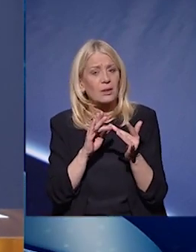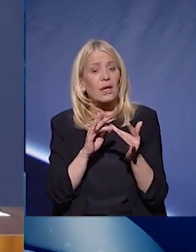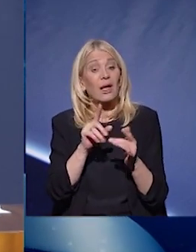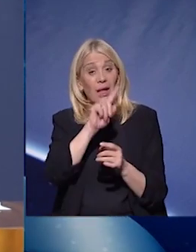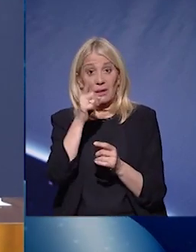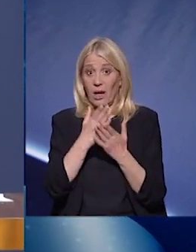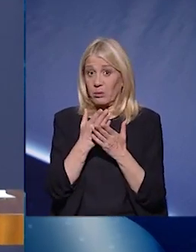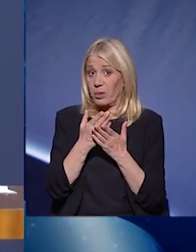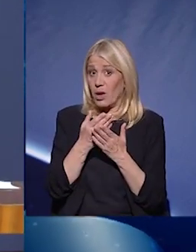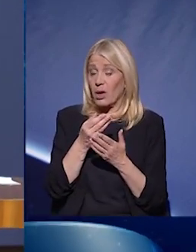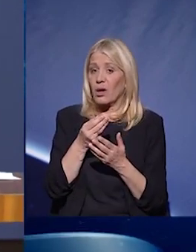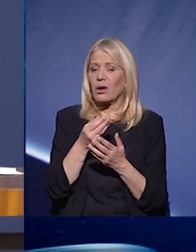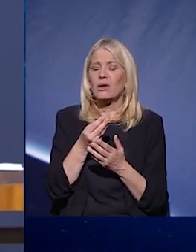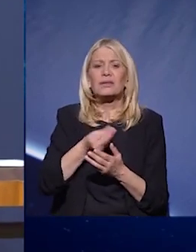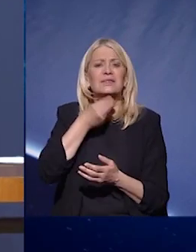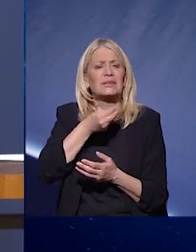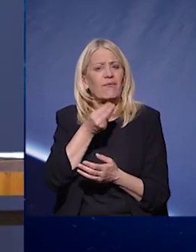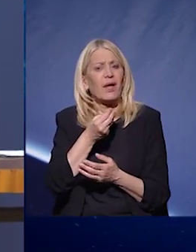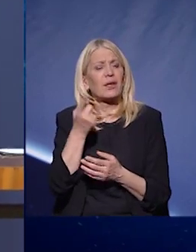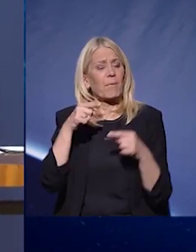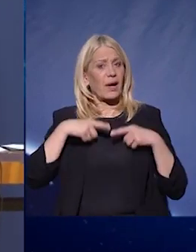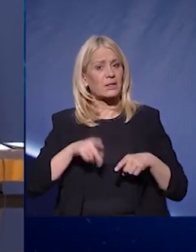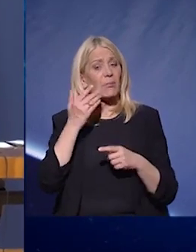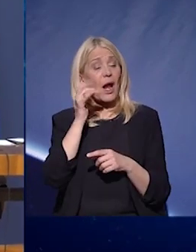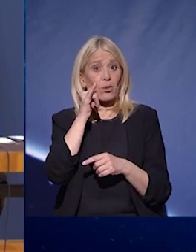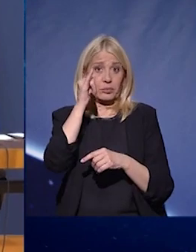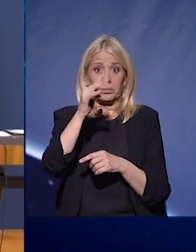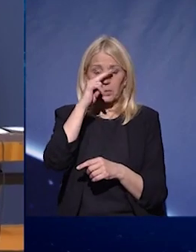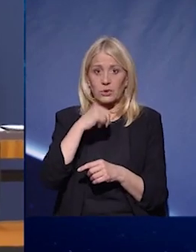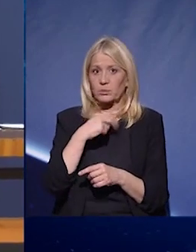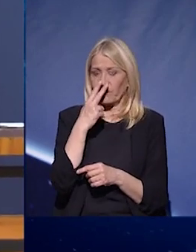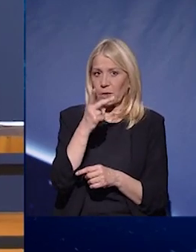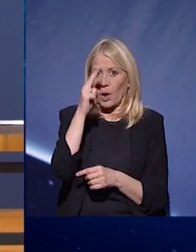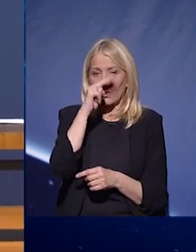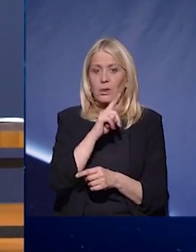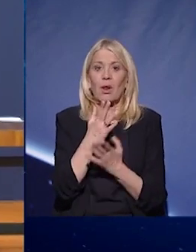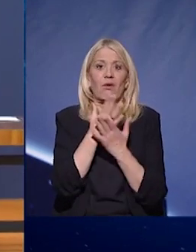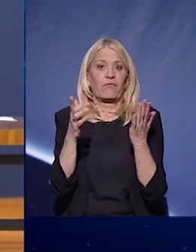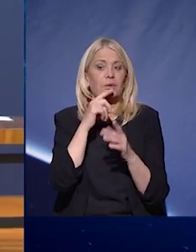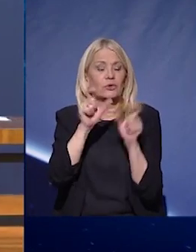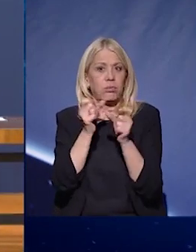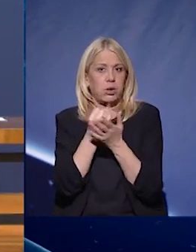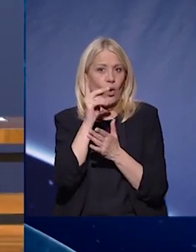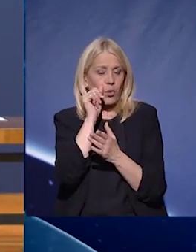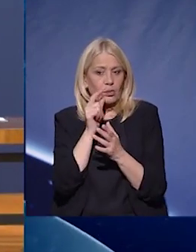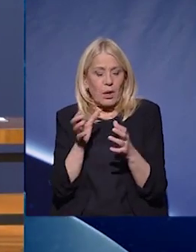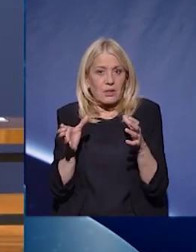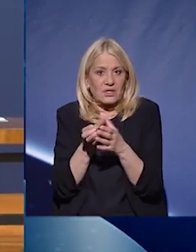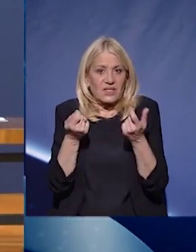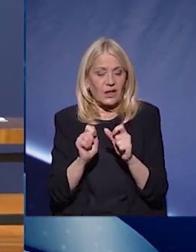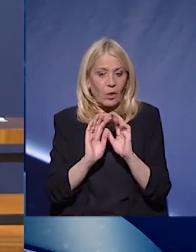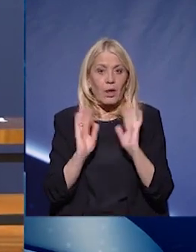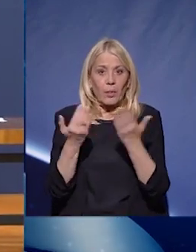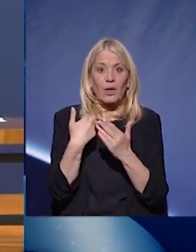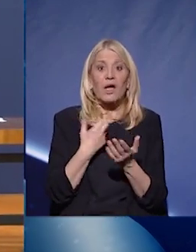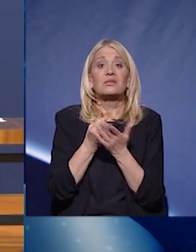ste se posavetovali sa predsjednikom pre njegove posete Nišu? Danas smo tamo videli jedan veći broj ljudi u malom zatvorenom prostoru, ja